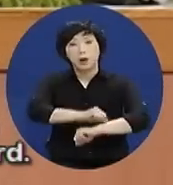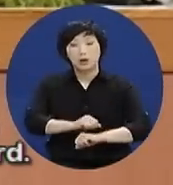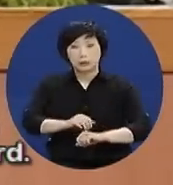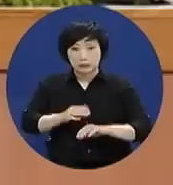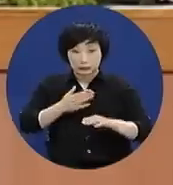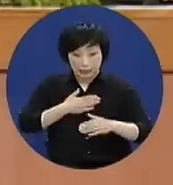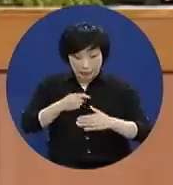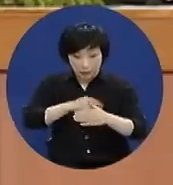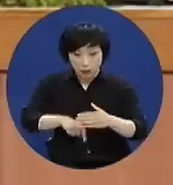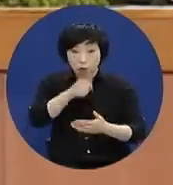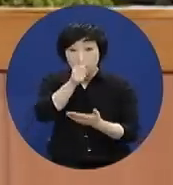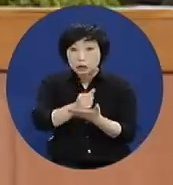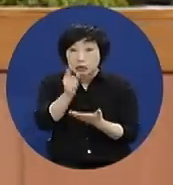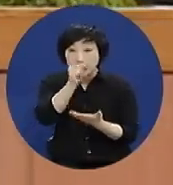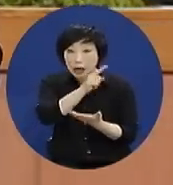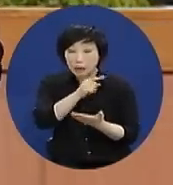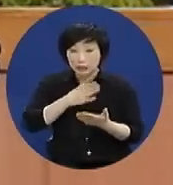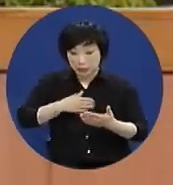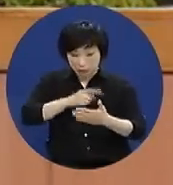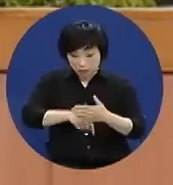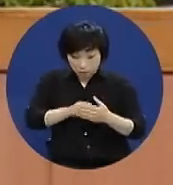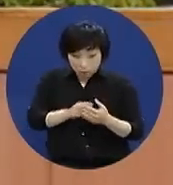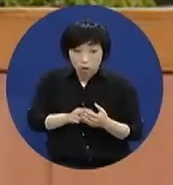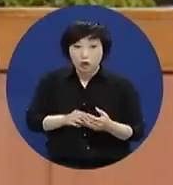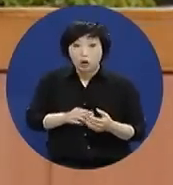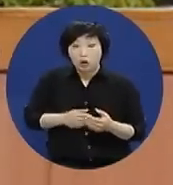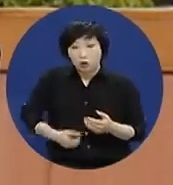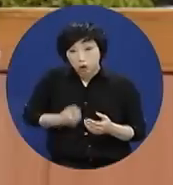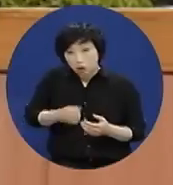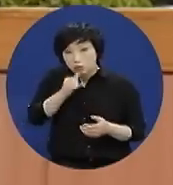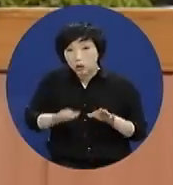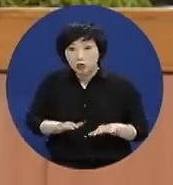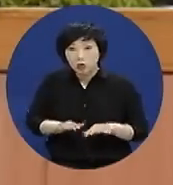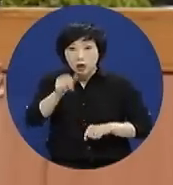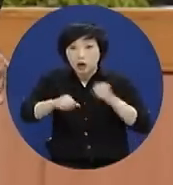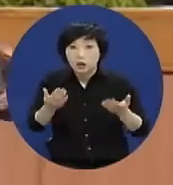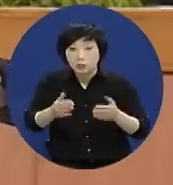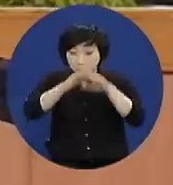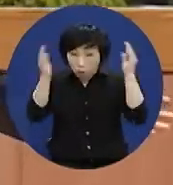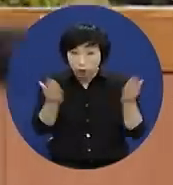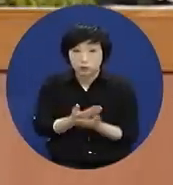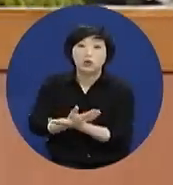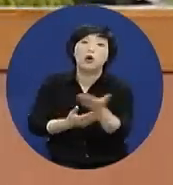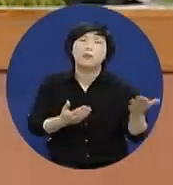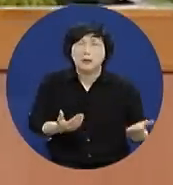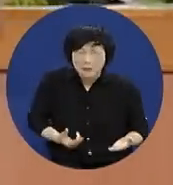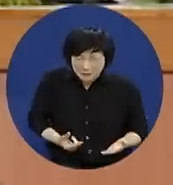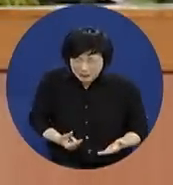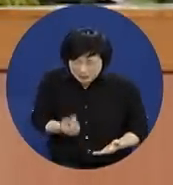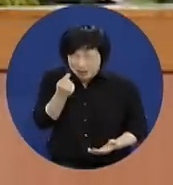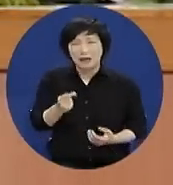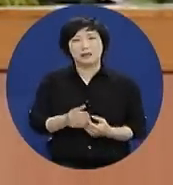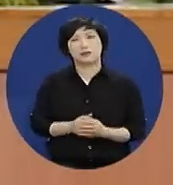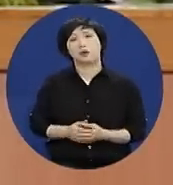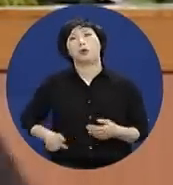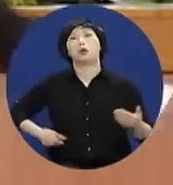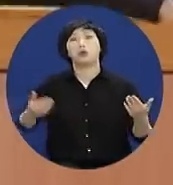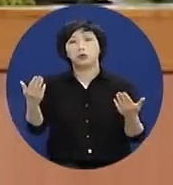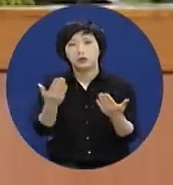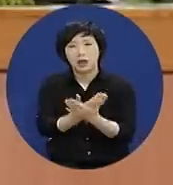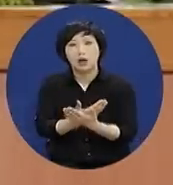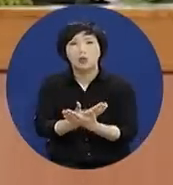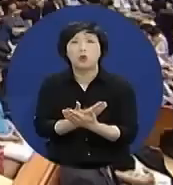教訓として情愛すると加すると主をみると神様を恨むととこのように戒められ